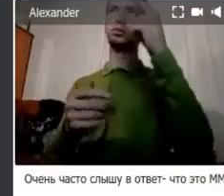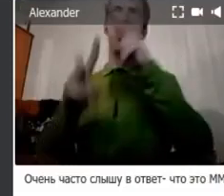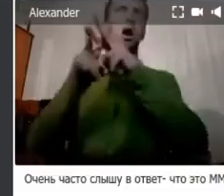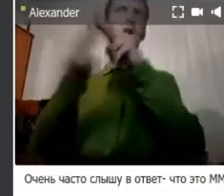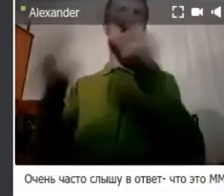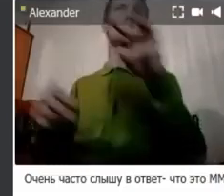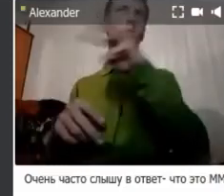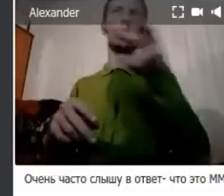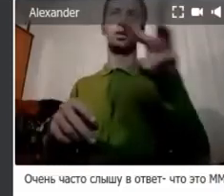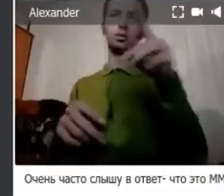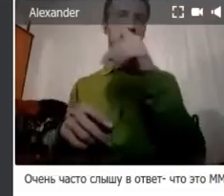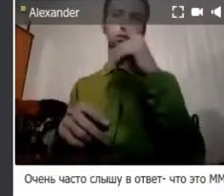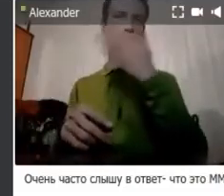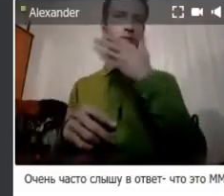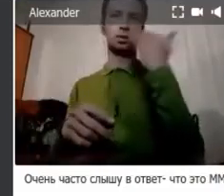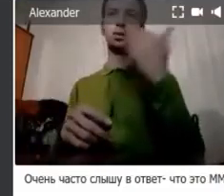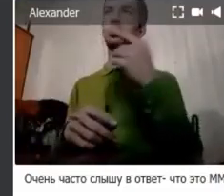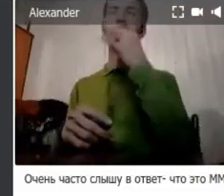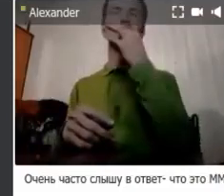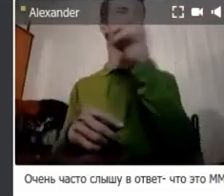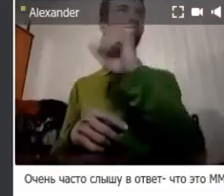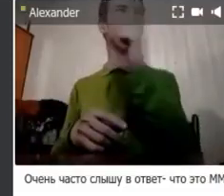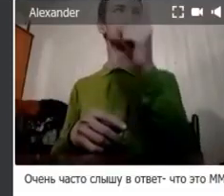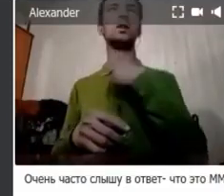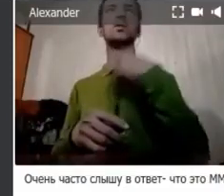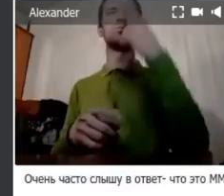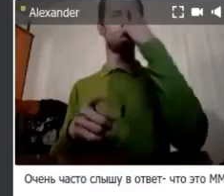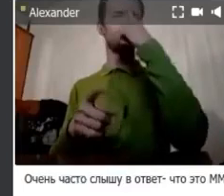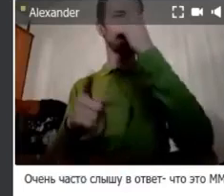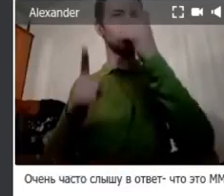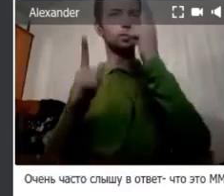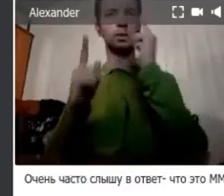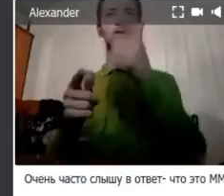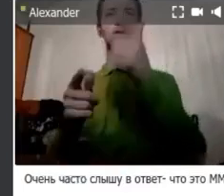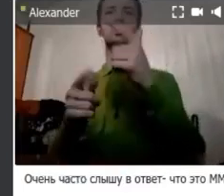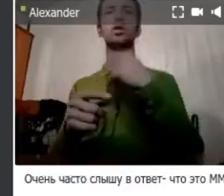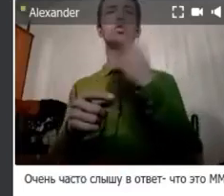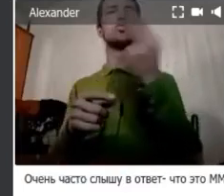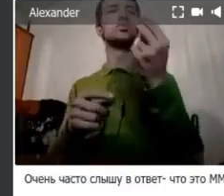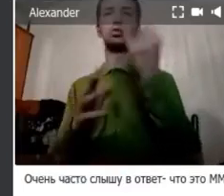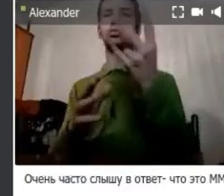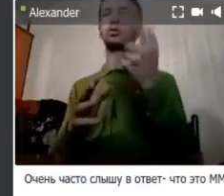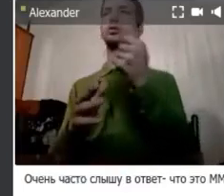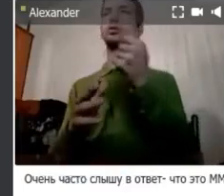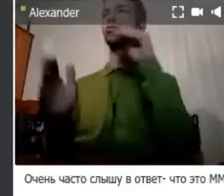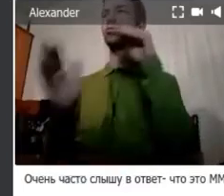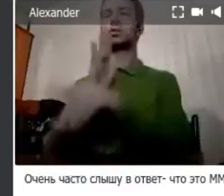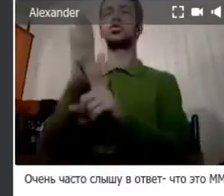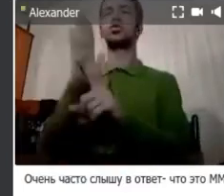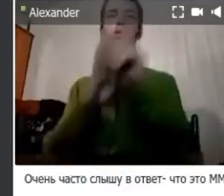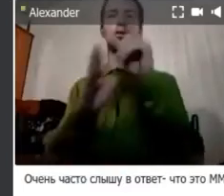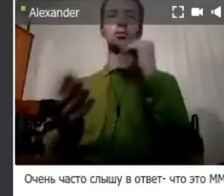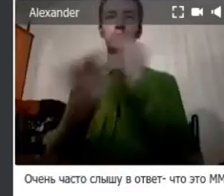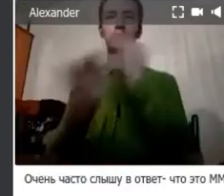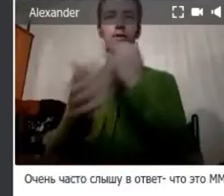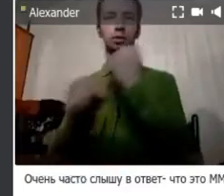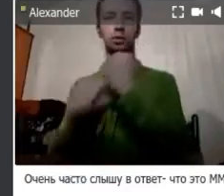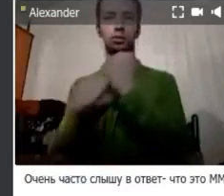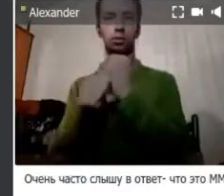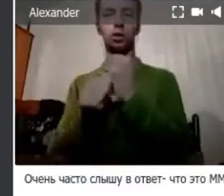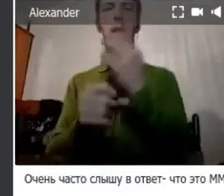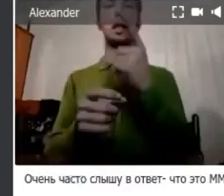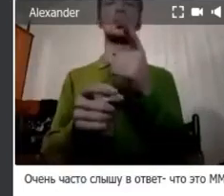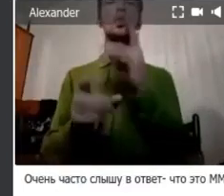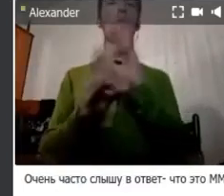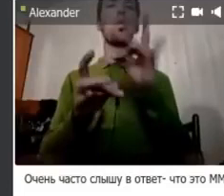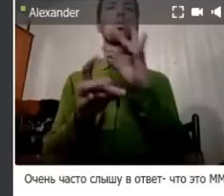что-то, но это уже ваши проблемы. То есть пройдите какое-то короткое обучение, у нас оно есть, чтобы вы давали